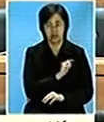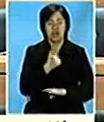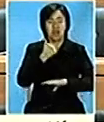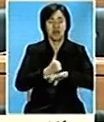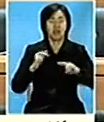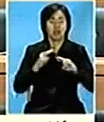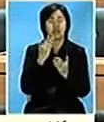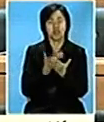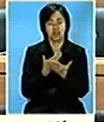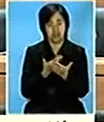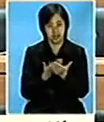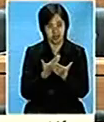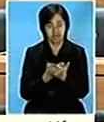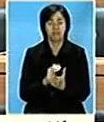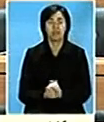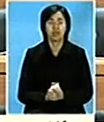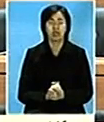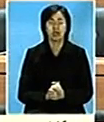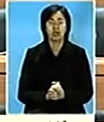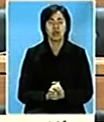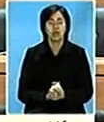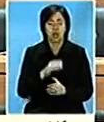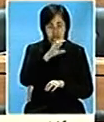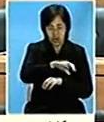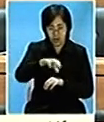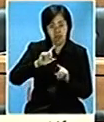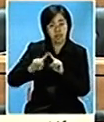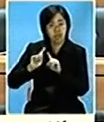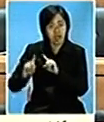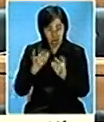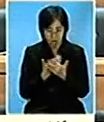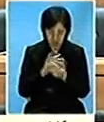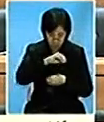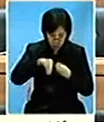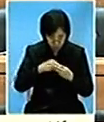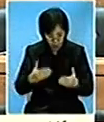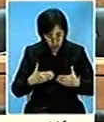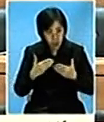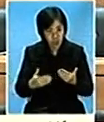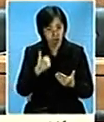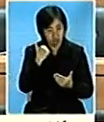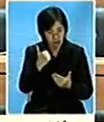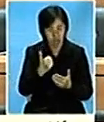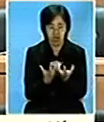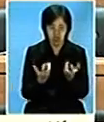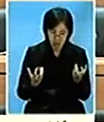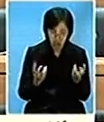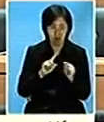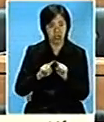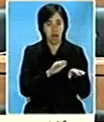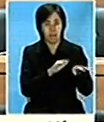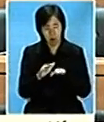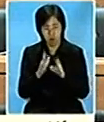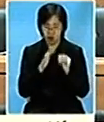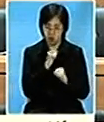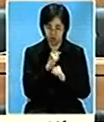การคลังว่าขอให้หน่วยงานเขาหาเงินเขามีหน่วยมีเครื่องไม้เครื่องมือมีบุคล